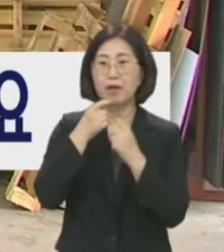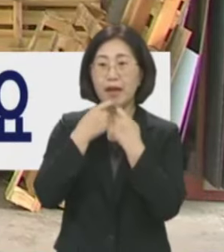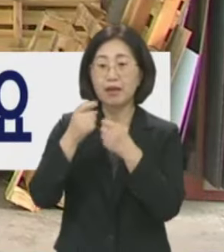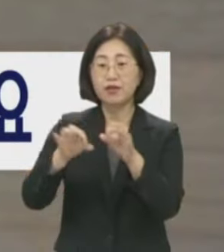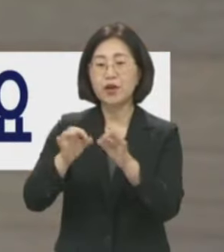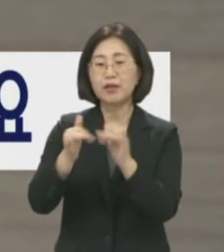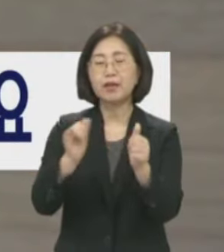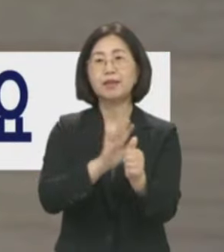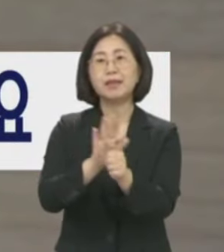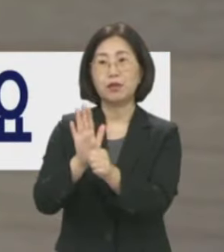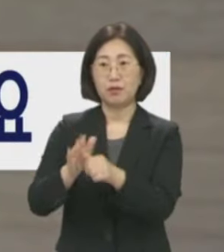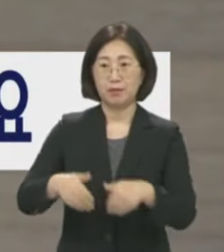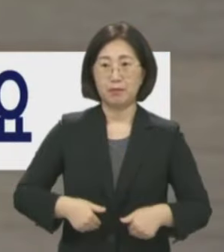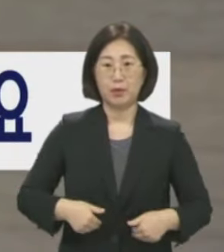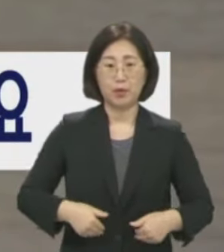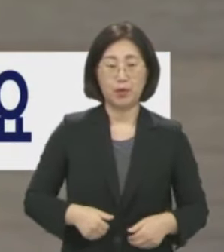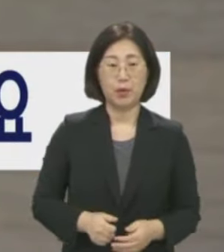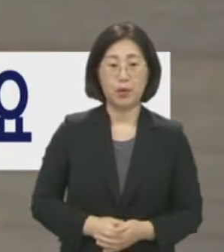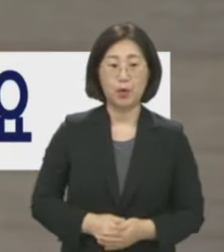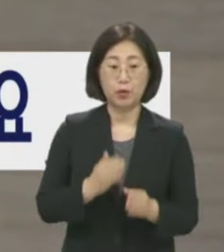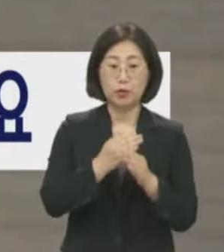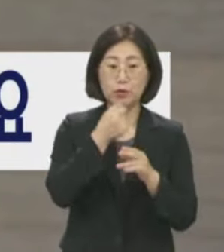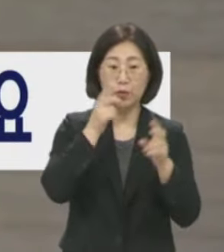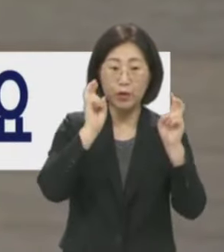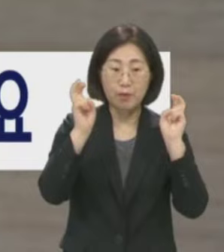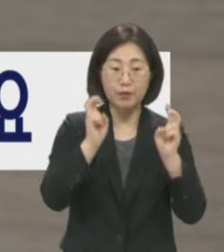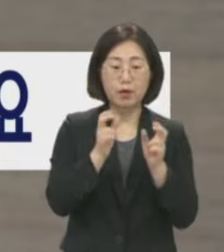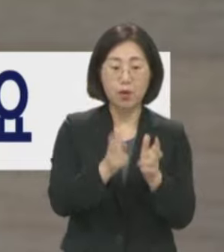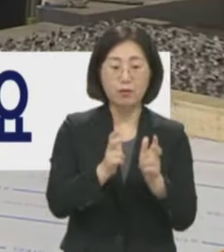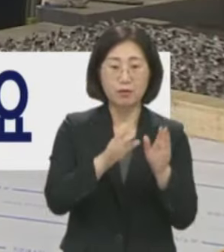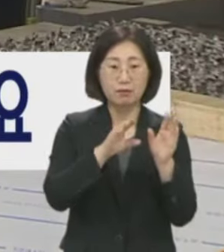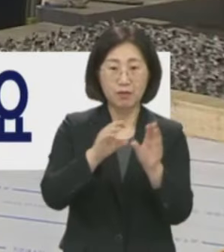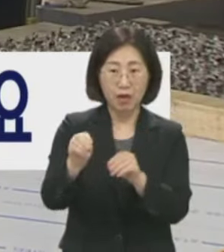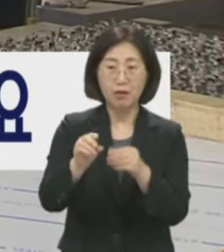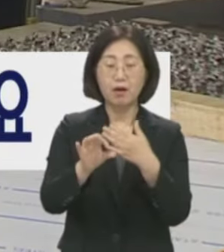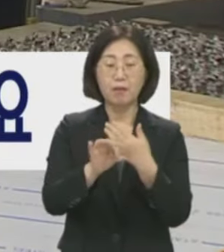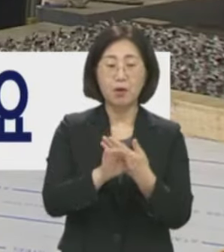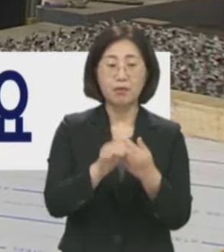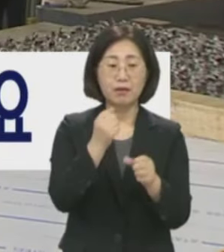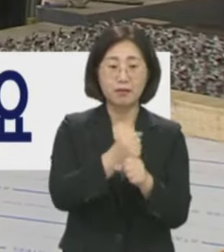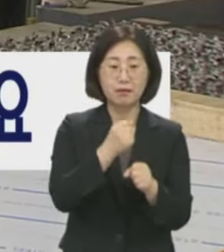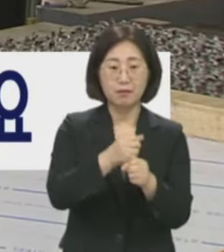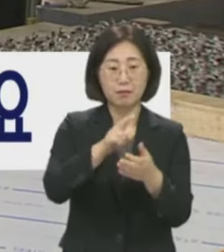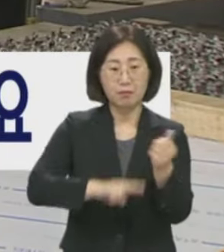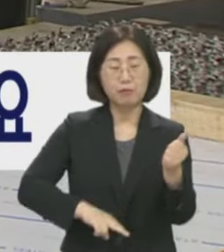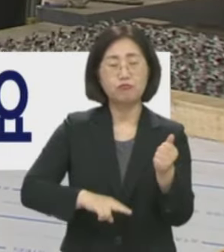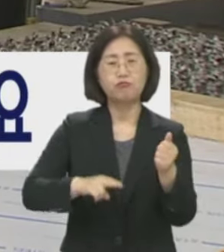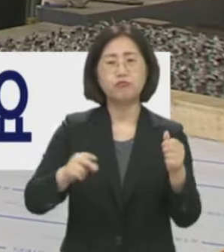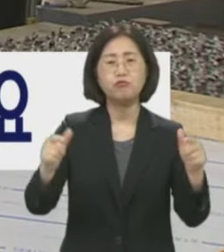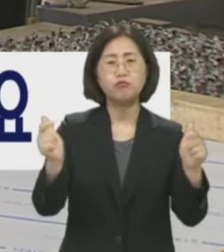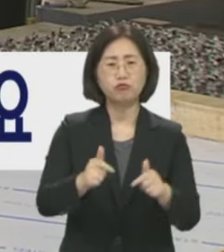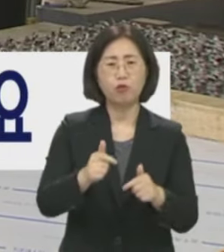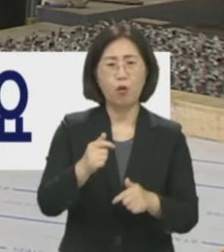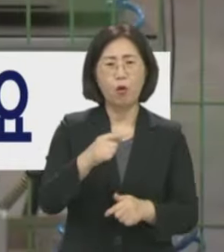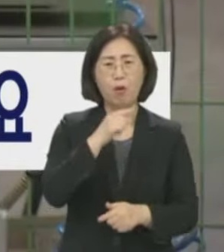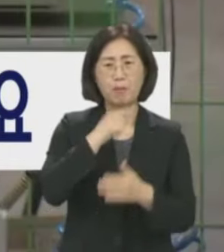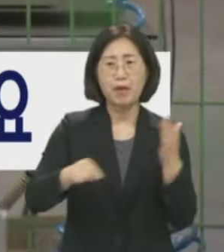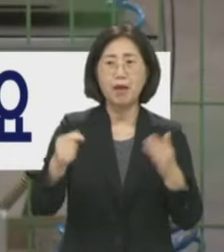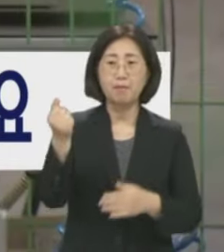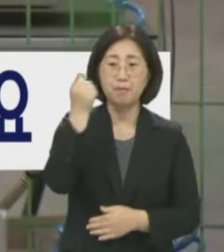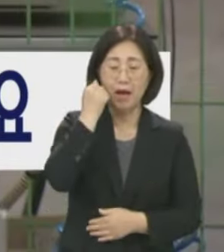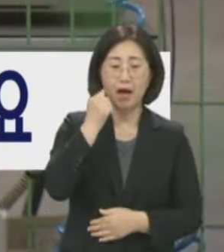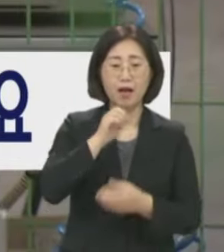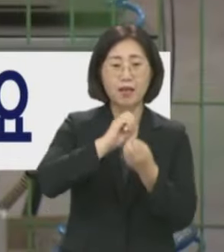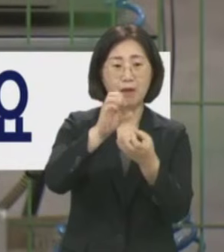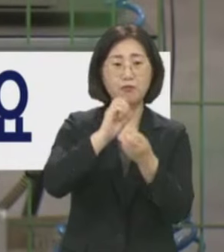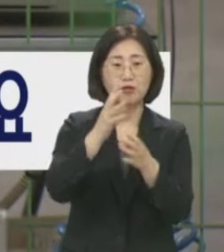지적입니다. 지역의 중소기업들은 공장 가동을 중단하면 생산과 매출액 등의 타격이 크고 납품 기일을 맞추기